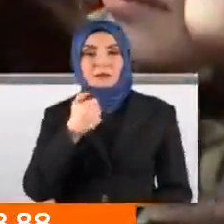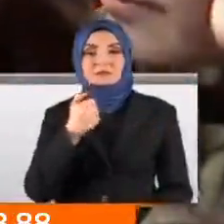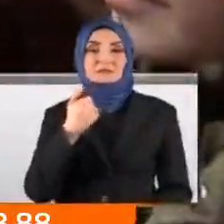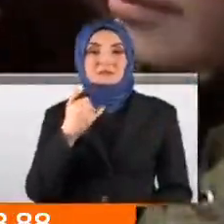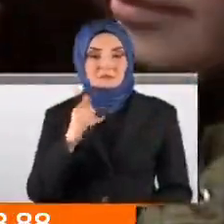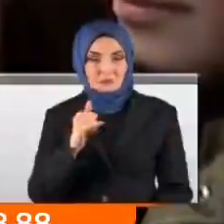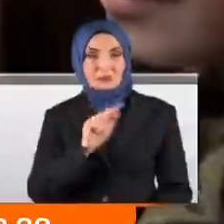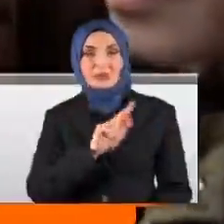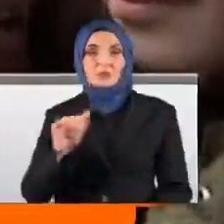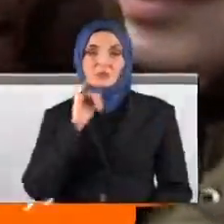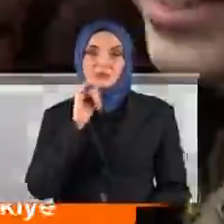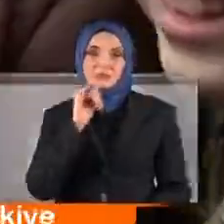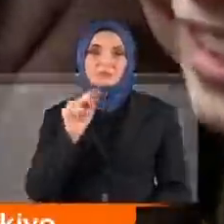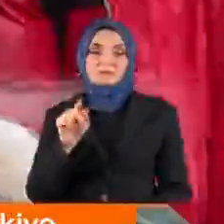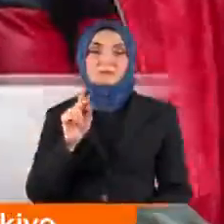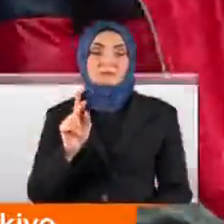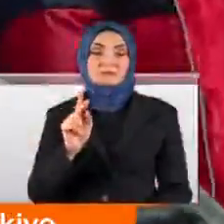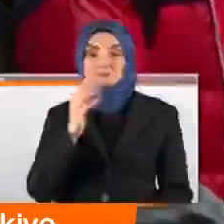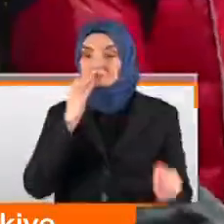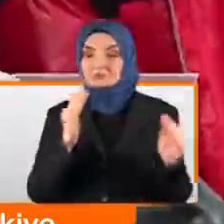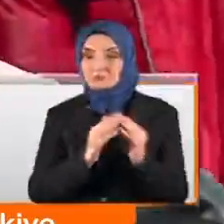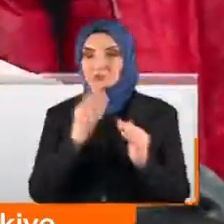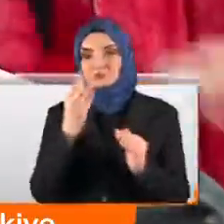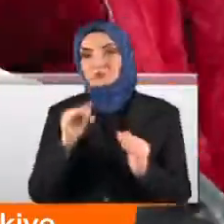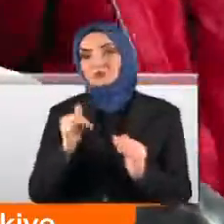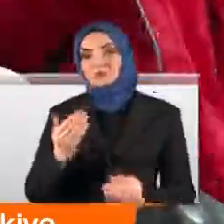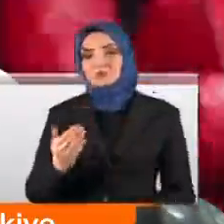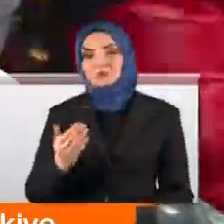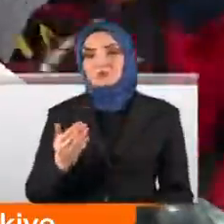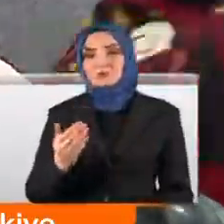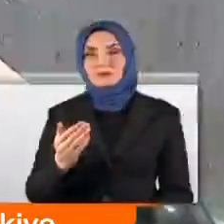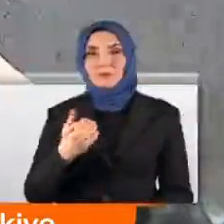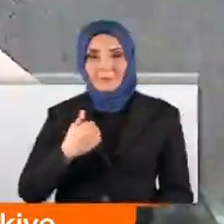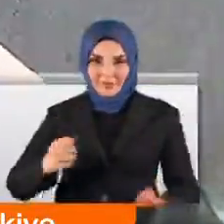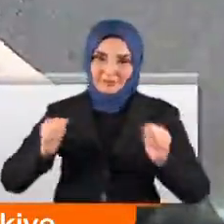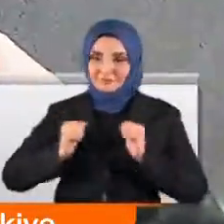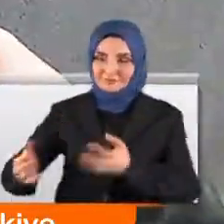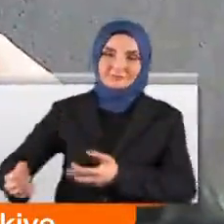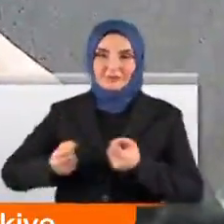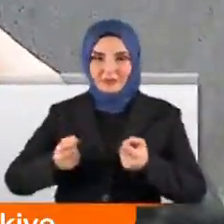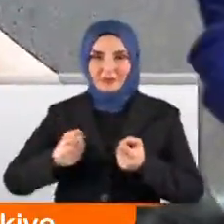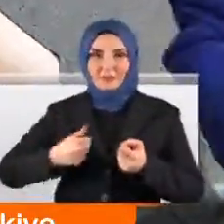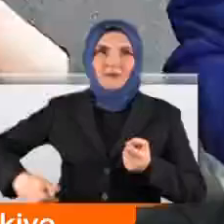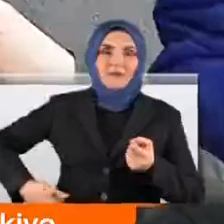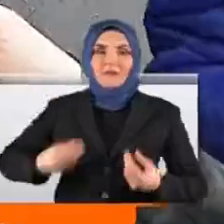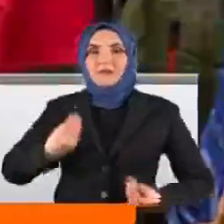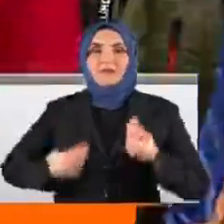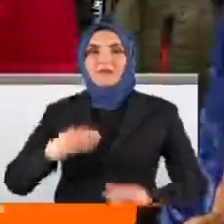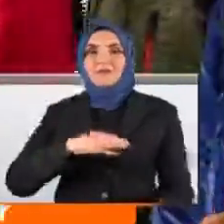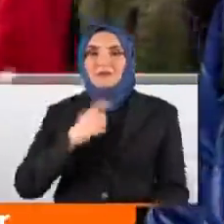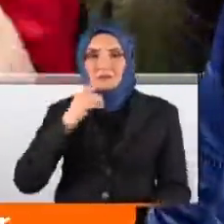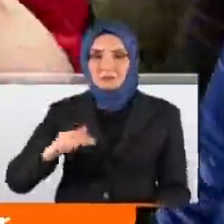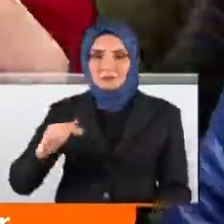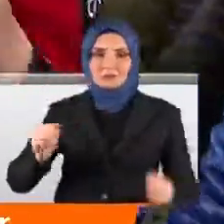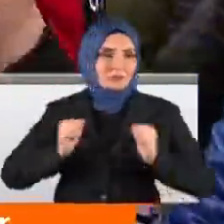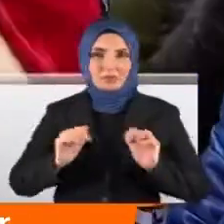Aslında senin 3 kilo falan taşıman gerekiyor. Biz taşırken biz inanın biz sakatlanıyoruz ya. O kadar ağır bu küçücük çocuklar nasıl taşıyacak? Sürekli